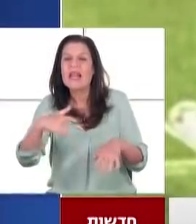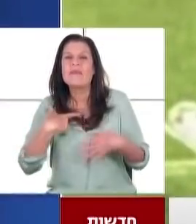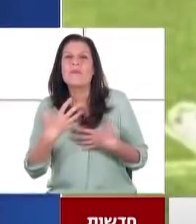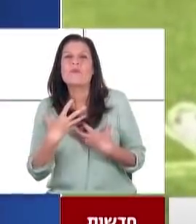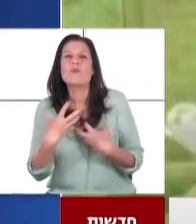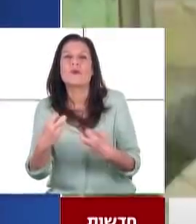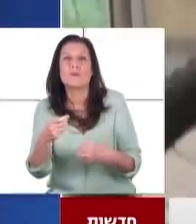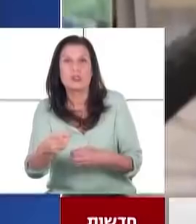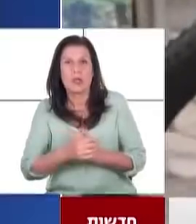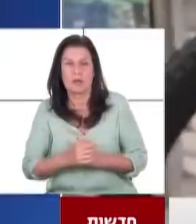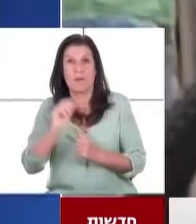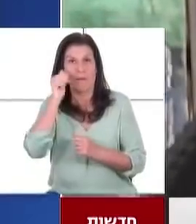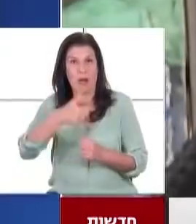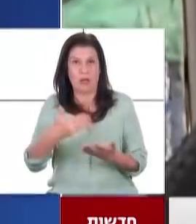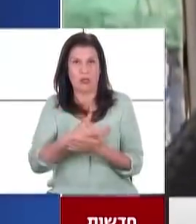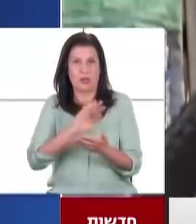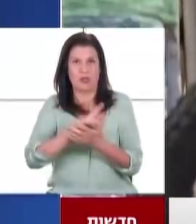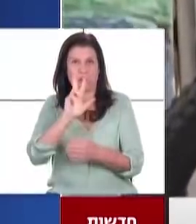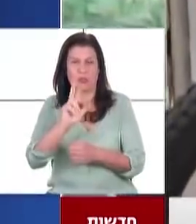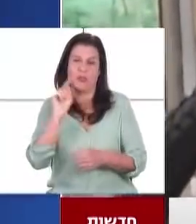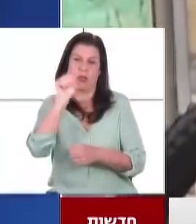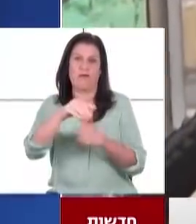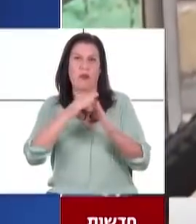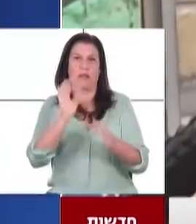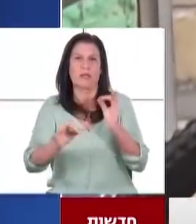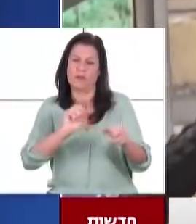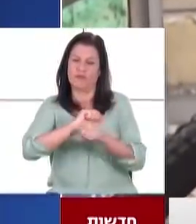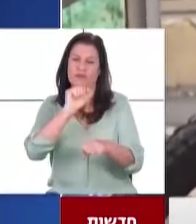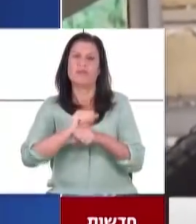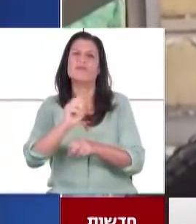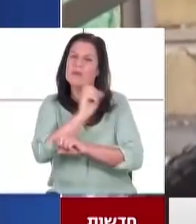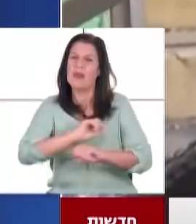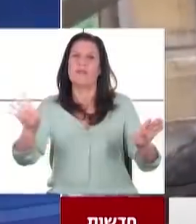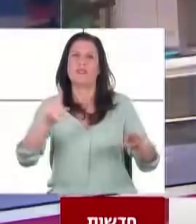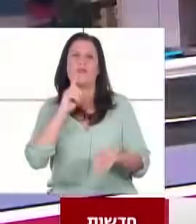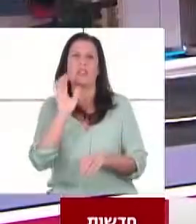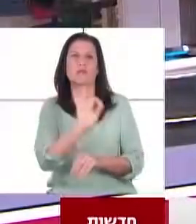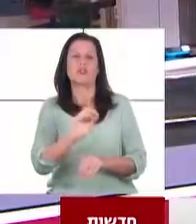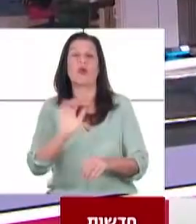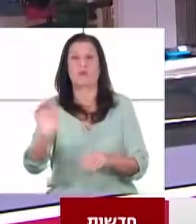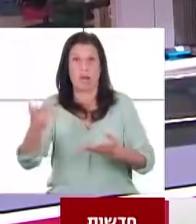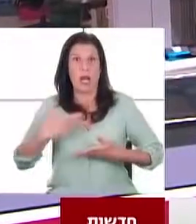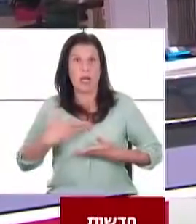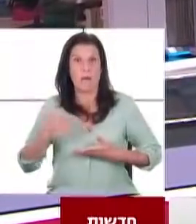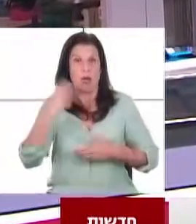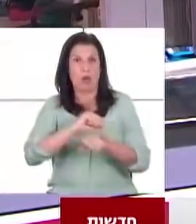שמחר ניגש לבית המשפט, נבקש להתיר את שמו לפרסום, גם כדי להגיע לתלונות נוספות, כי אנחנו יודעים שהוא